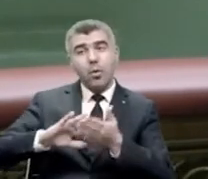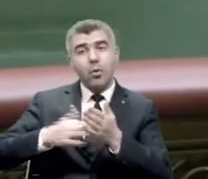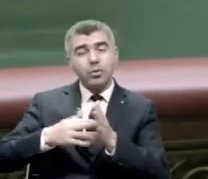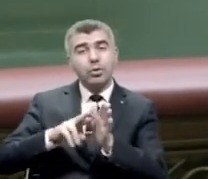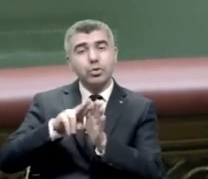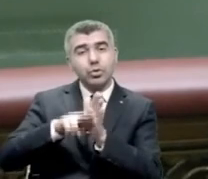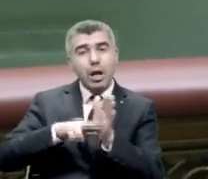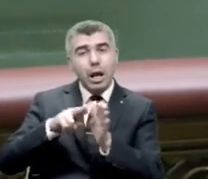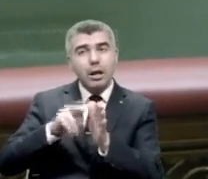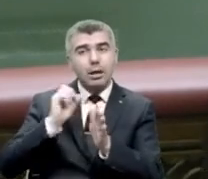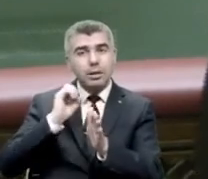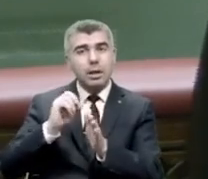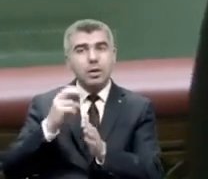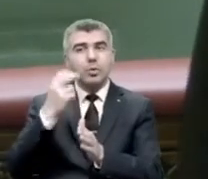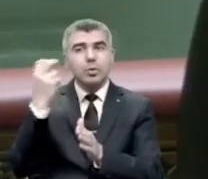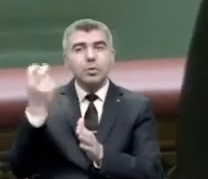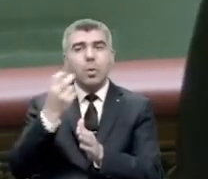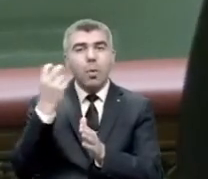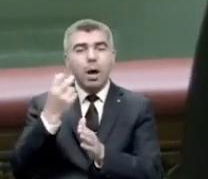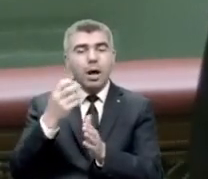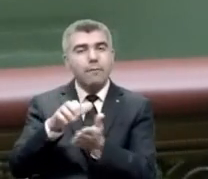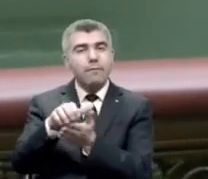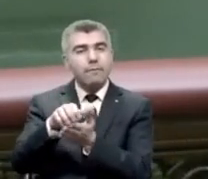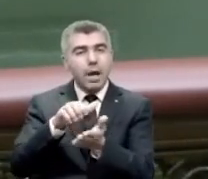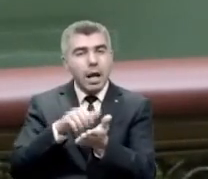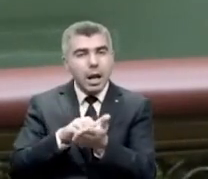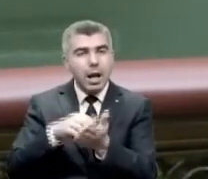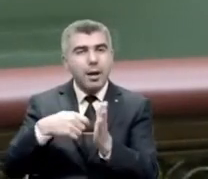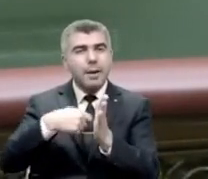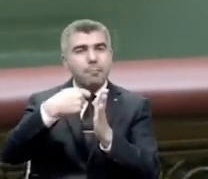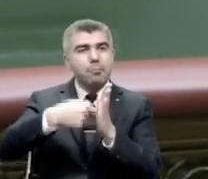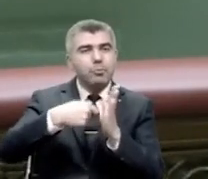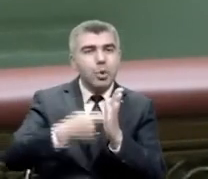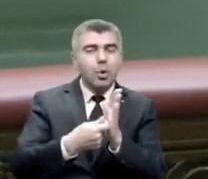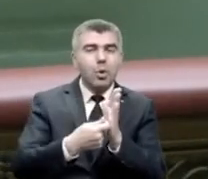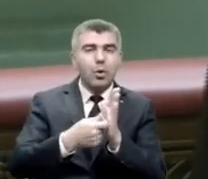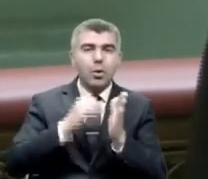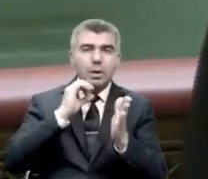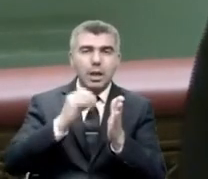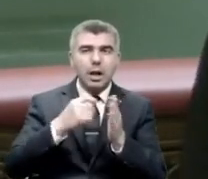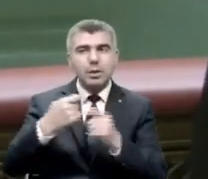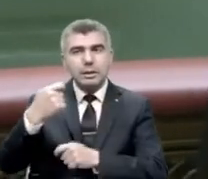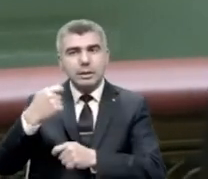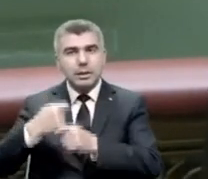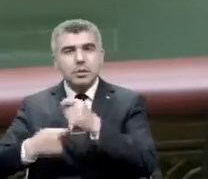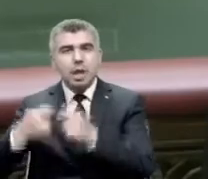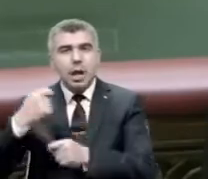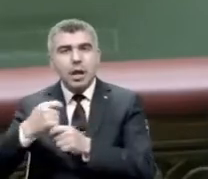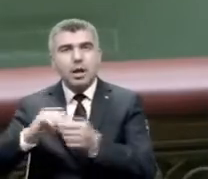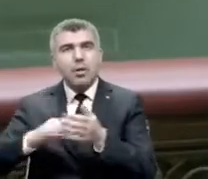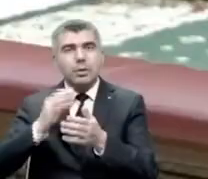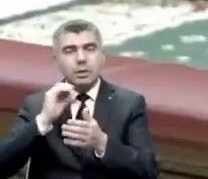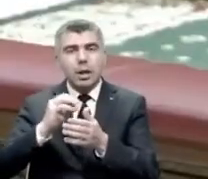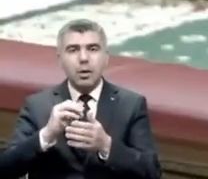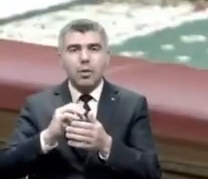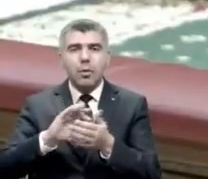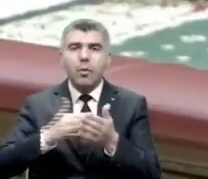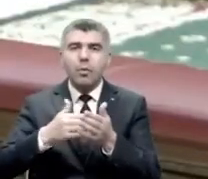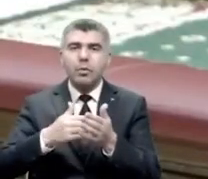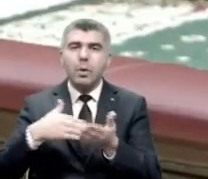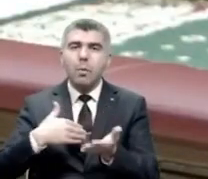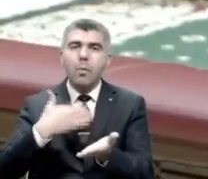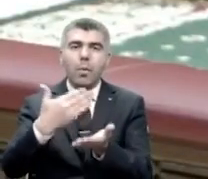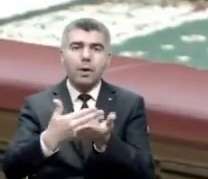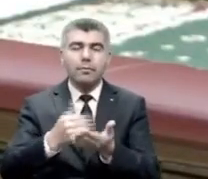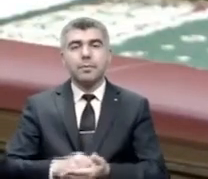يقول: سياحتنا تعاني، فلاحتنا، مشاريعنا، تجارتنا، مشاريعنا تعاني.